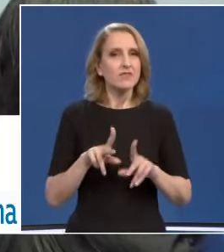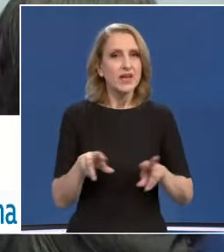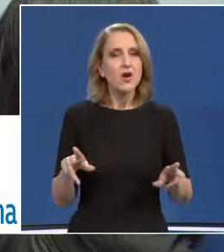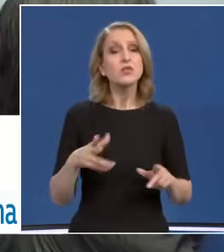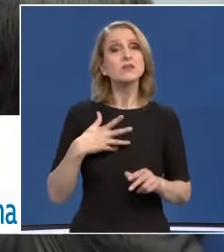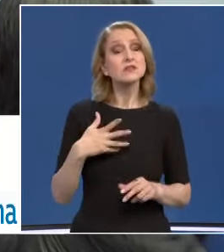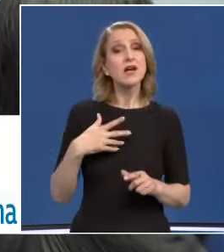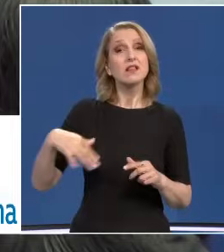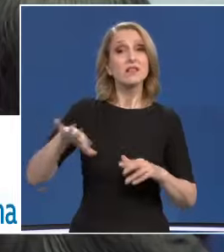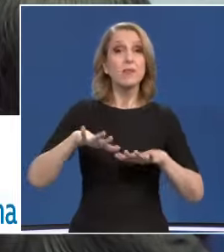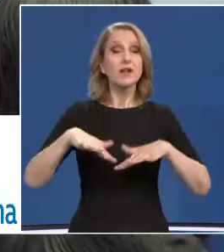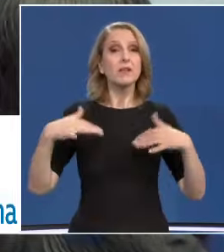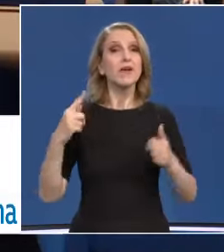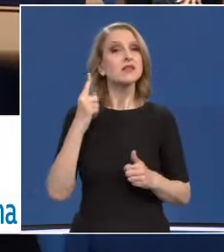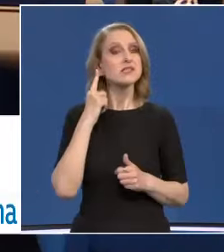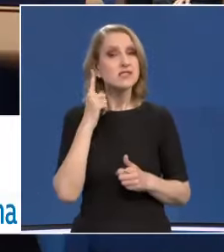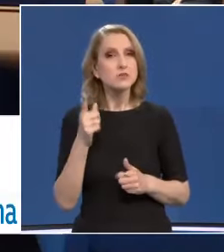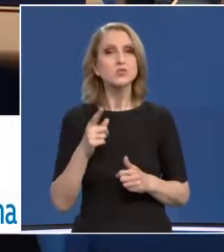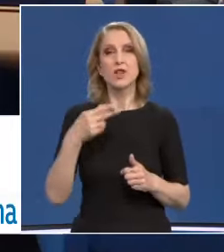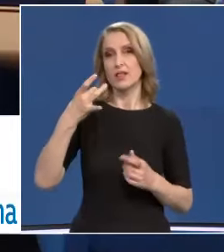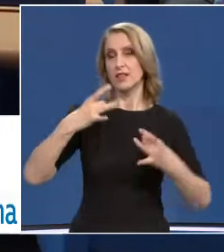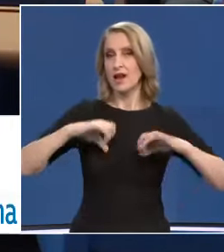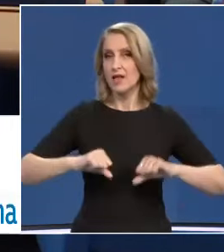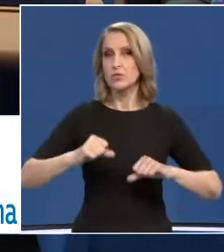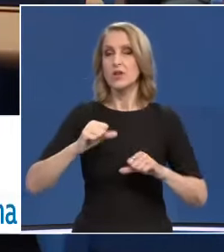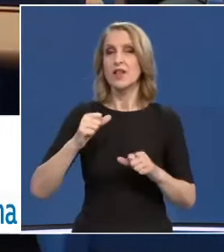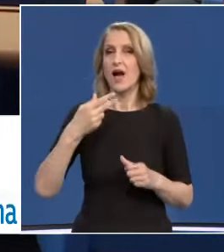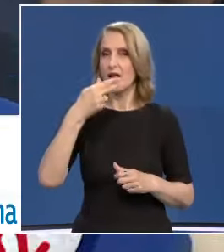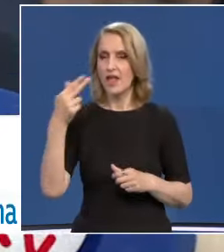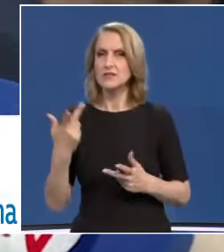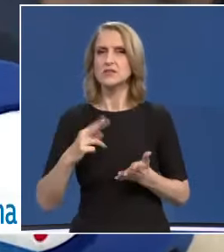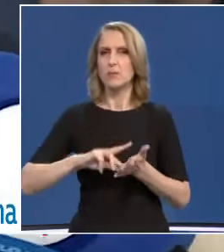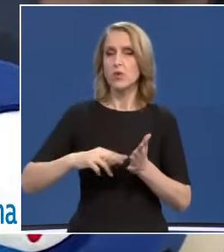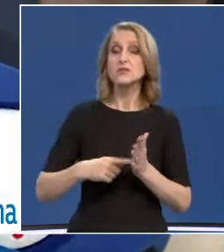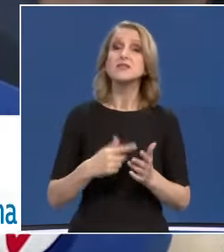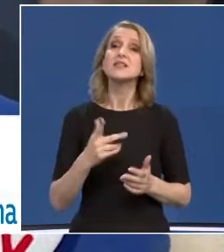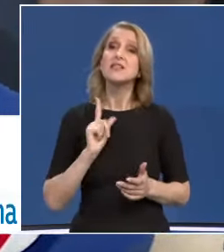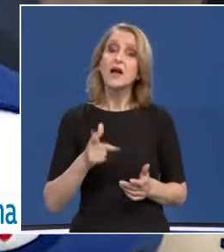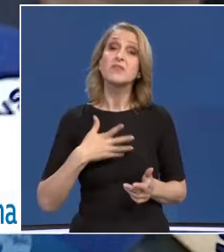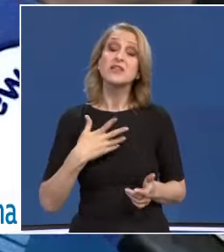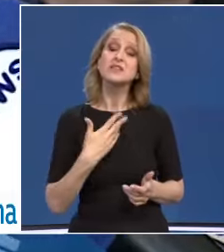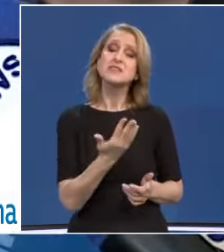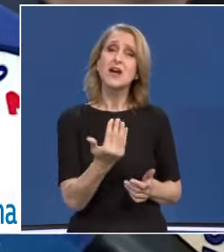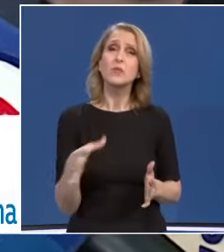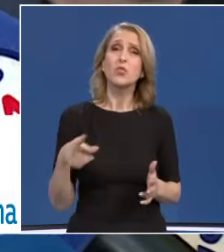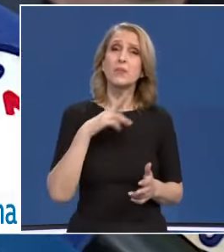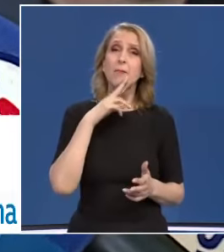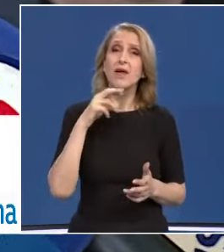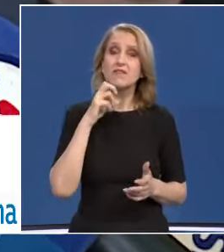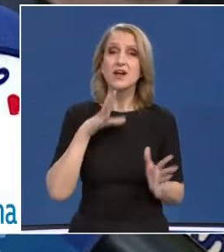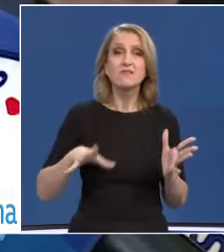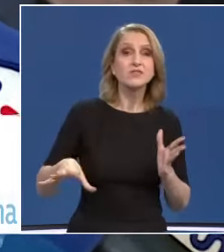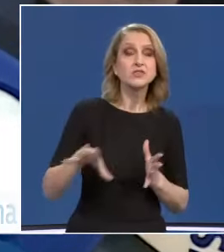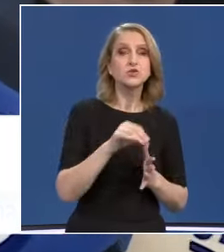в парламента да бъдат изслушани директори на агенции, политици и още. Да се изискат от МВР всички данни и документи